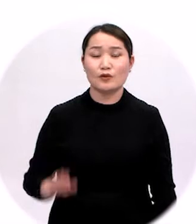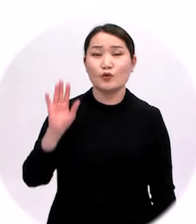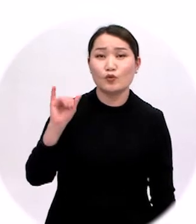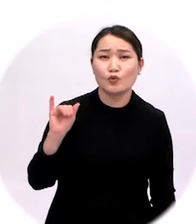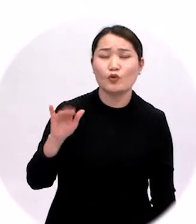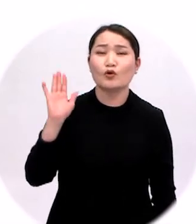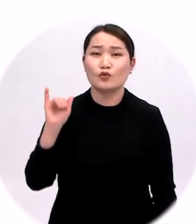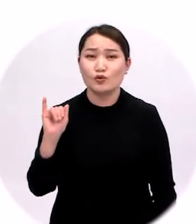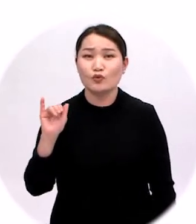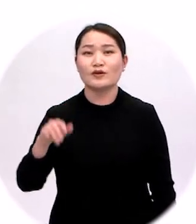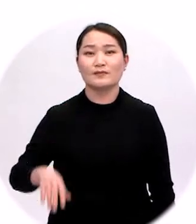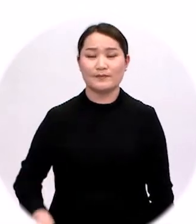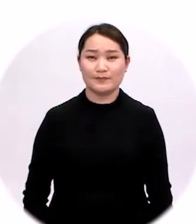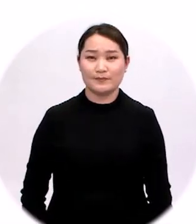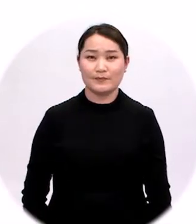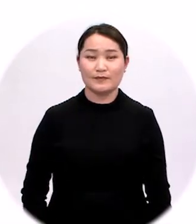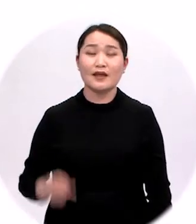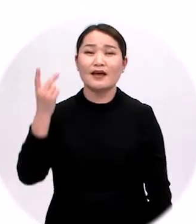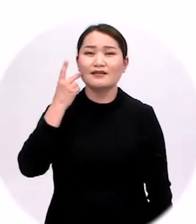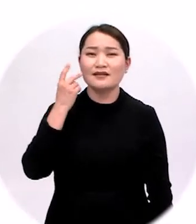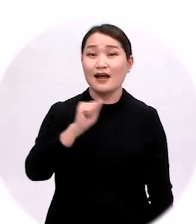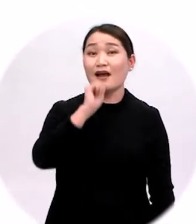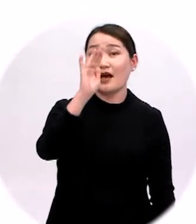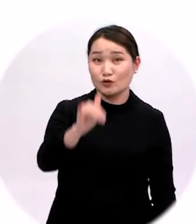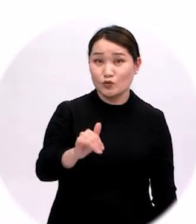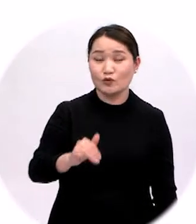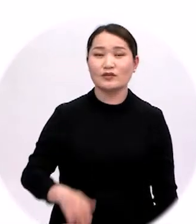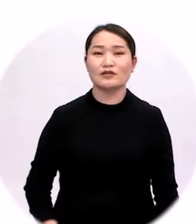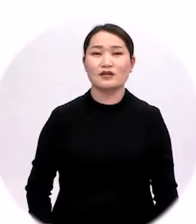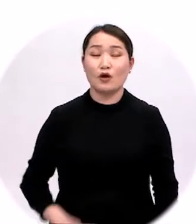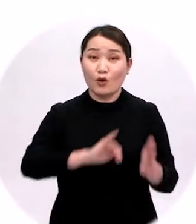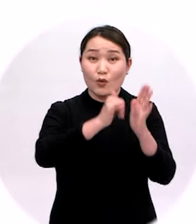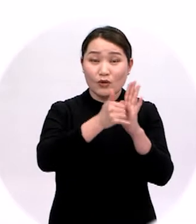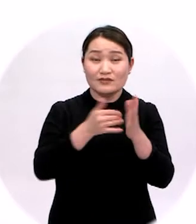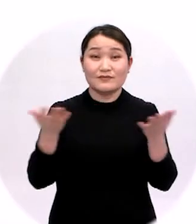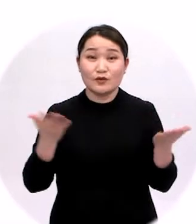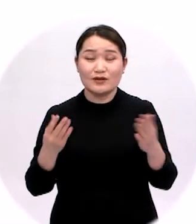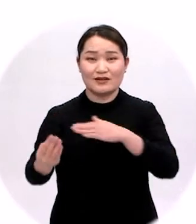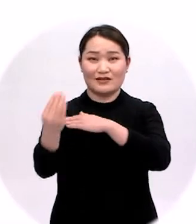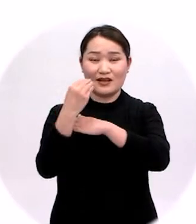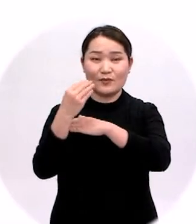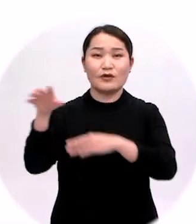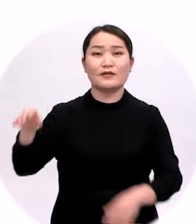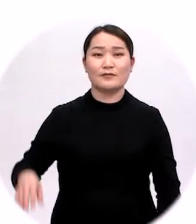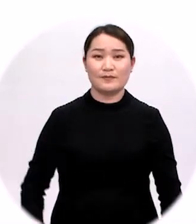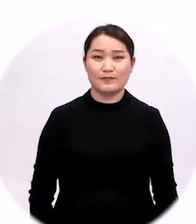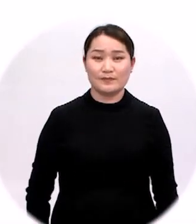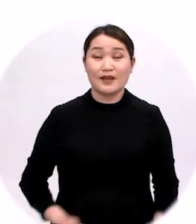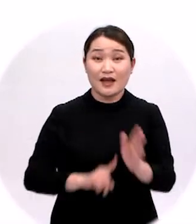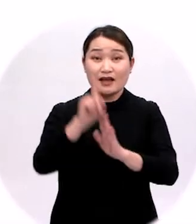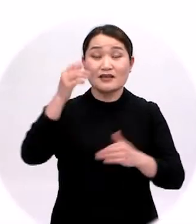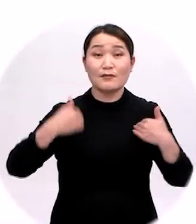Юу вэ? Юу вэ гэд асуух болгонд юм бүхний учрыг ойлгуулсан анхны